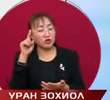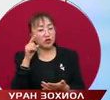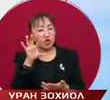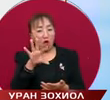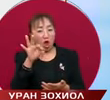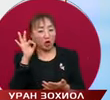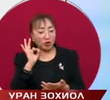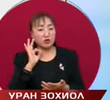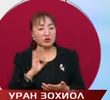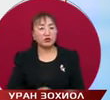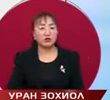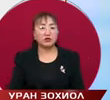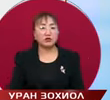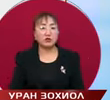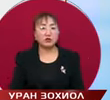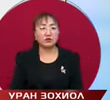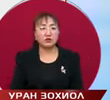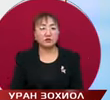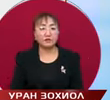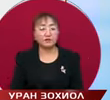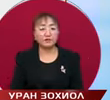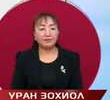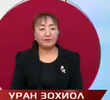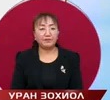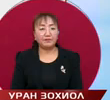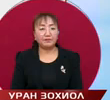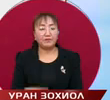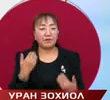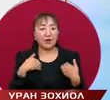Олоход нэлээд хүндрэлтэй байж магадгүй. Тийм учраас багш нь төгөөлж хэлье.